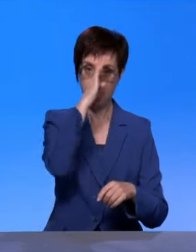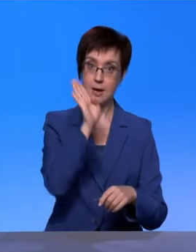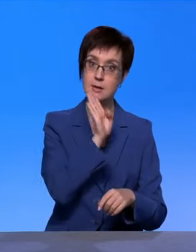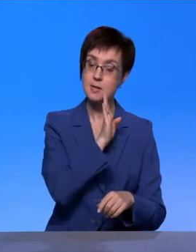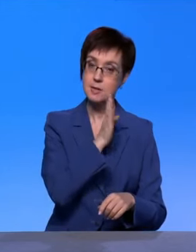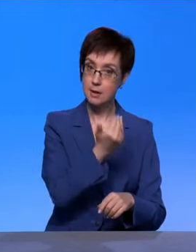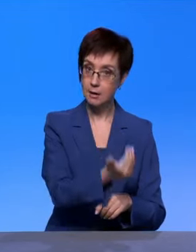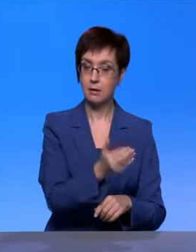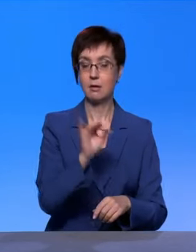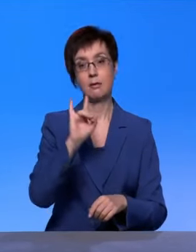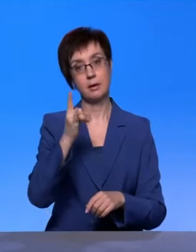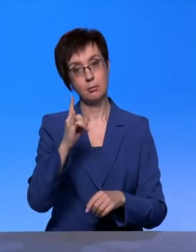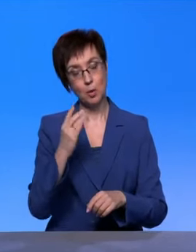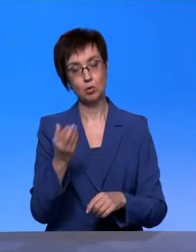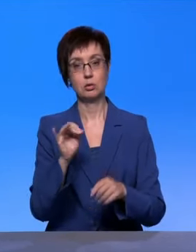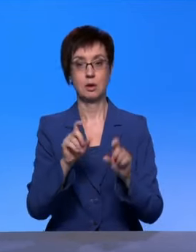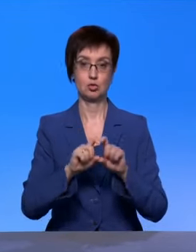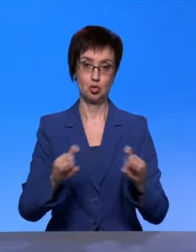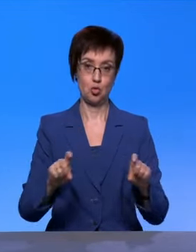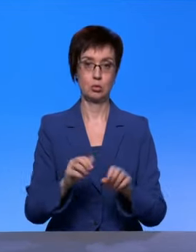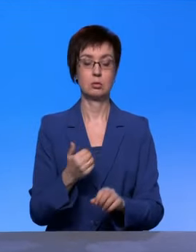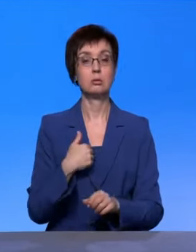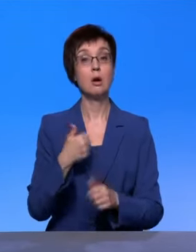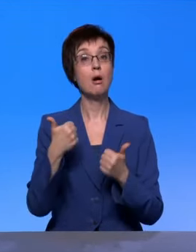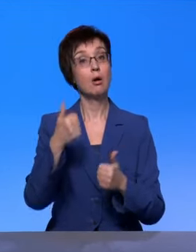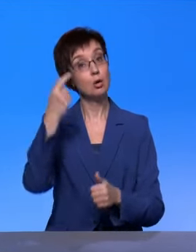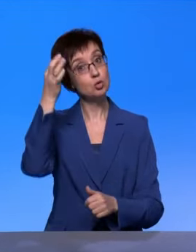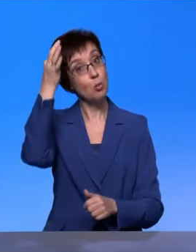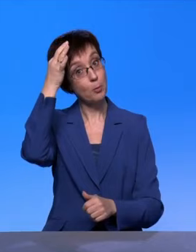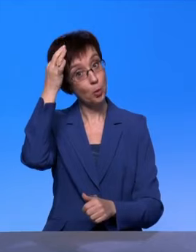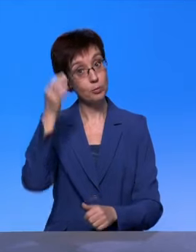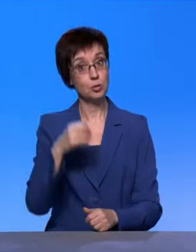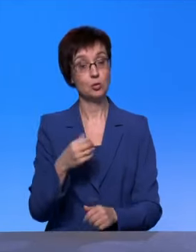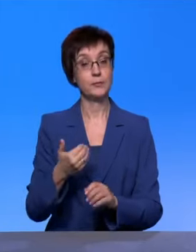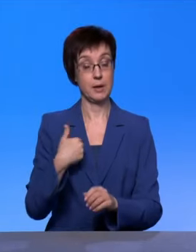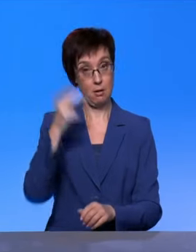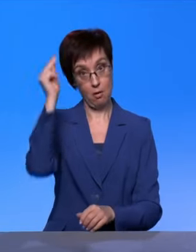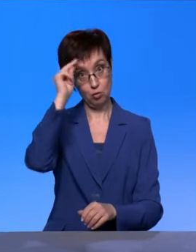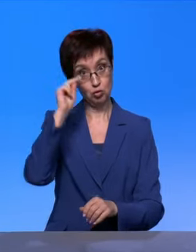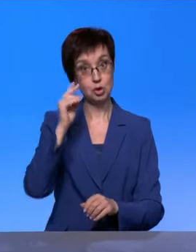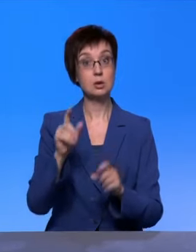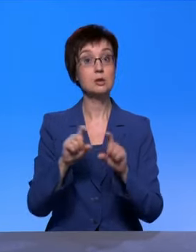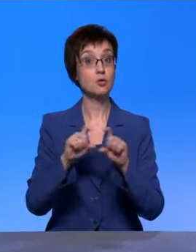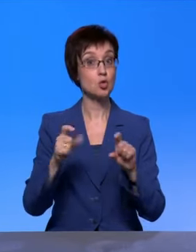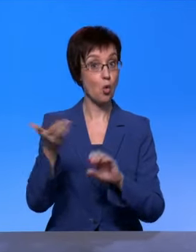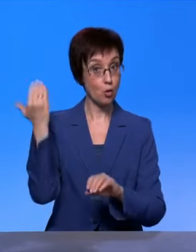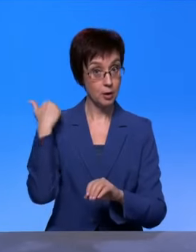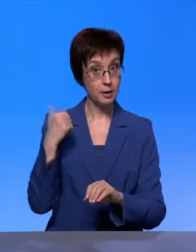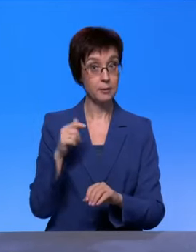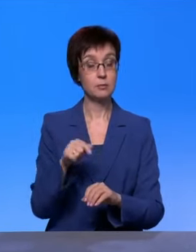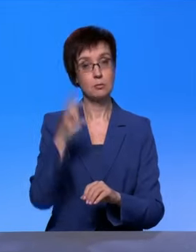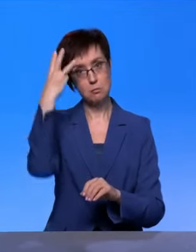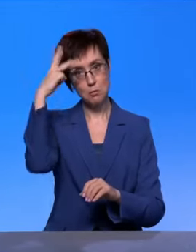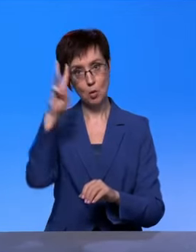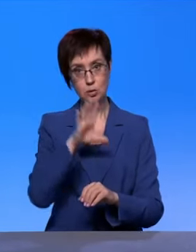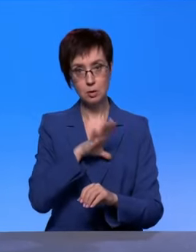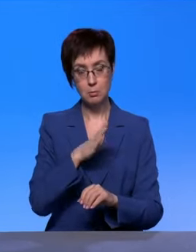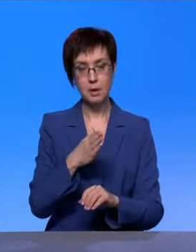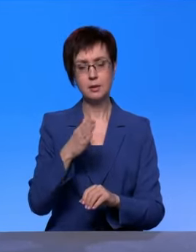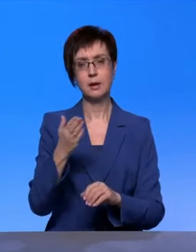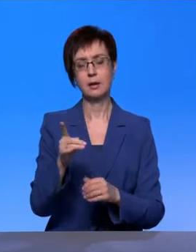школе, еще очень модно были у писателей-фантастов рассказы про то, что советские школьники